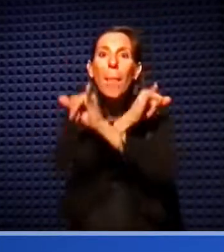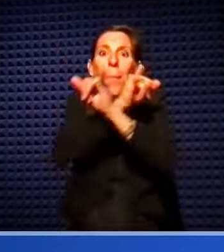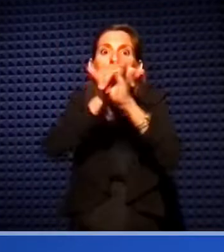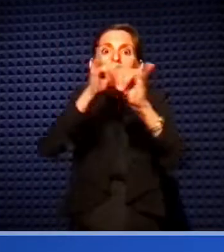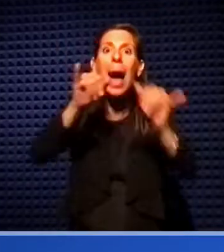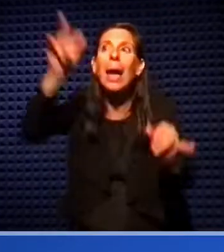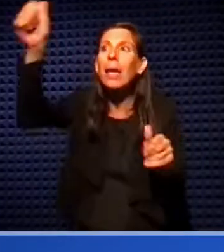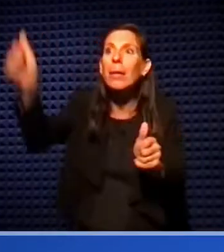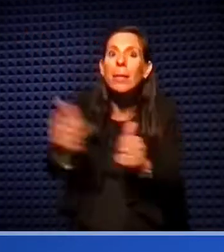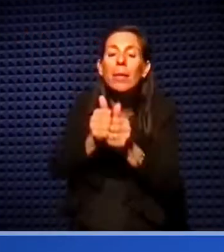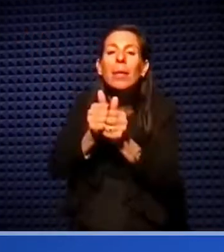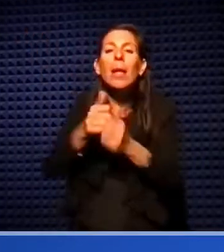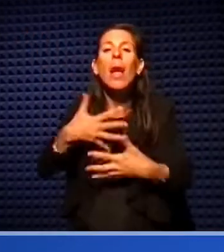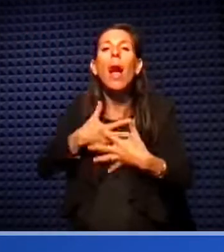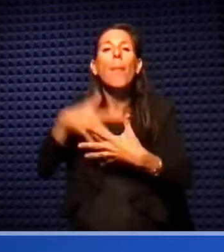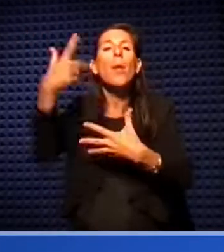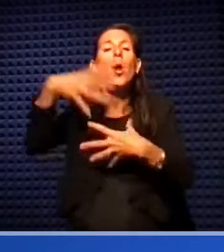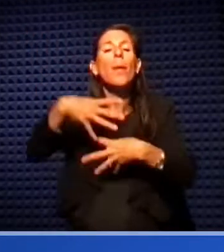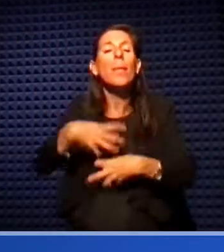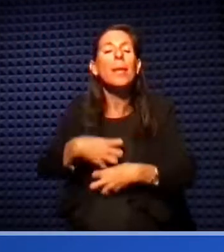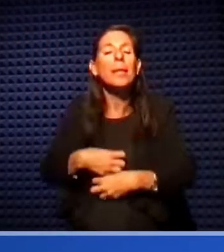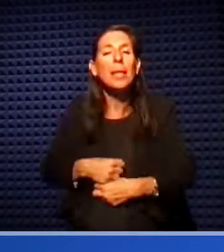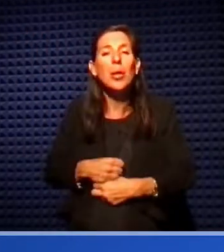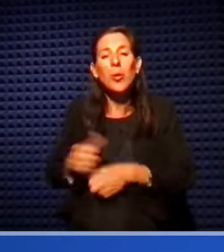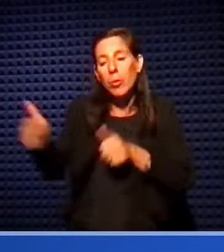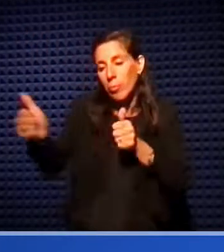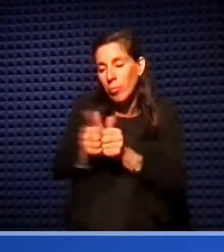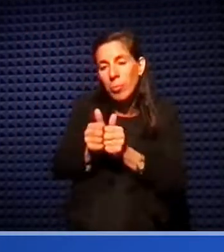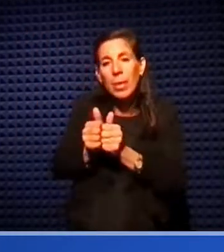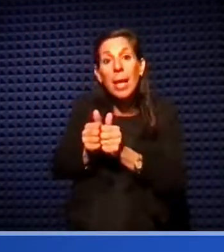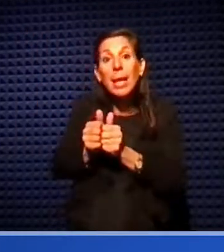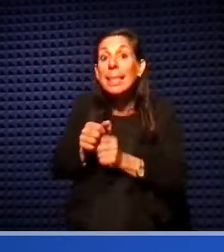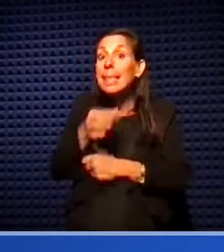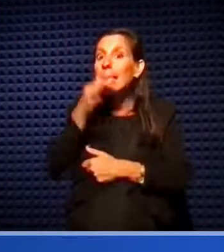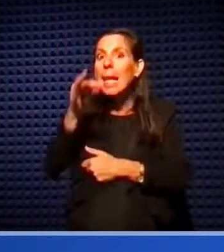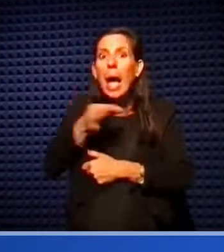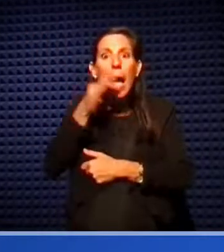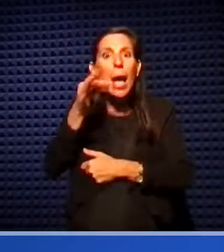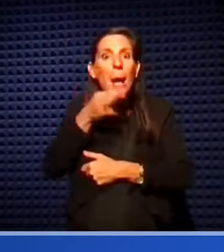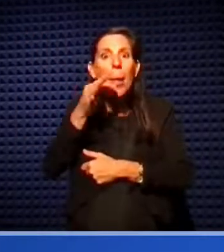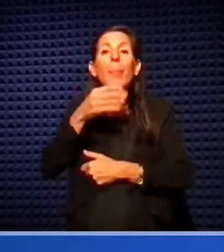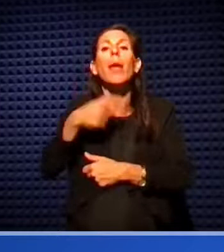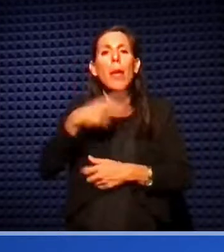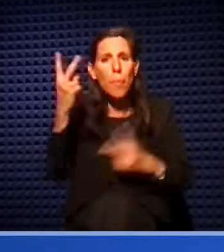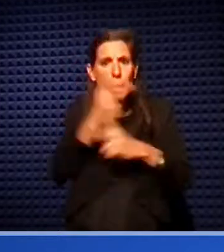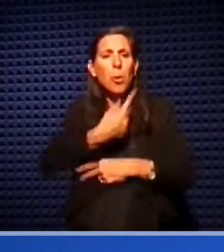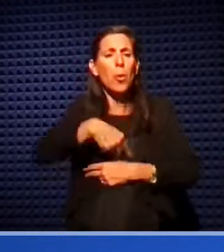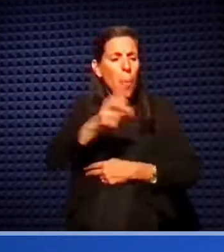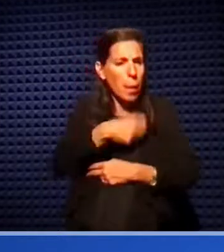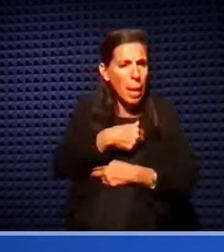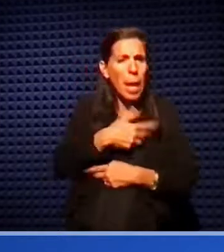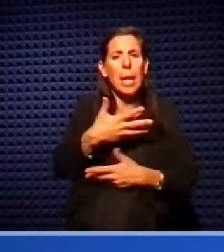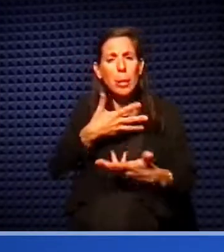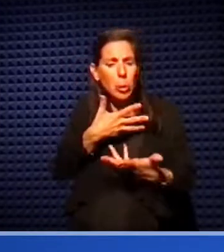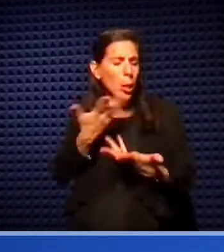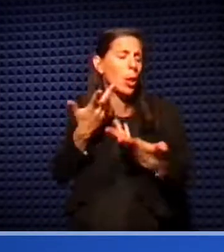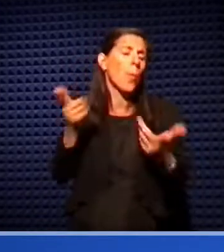ንለምኖ ሂወት ምልዋጥ ክም ምባል የድሊ እዩ ግን ብጥበብ ኣምላኽ ዝተመርሐ እምበር ንረኣዩለይ